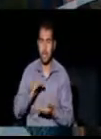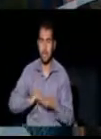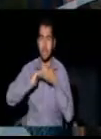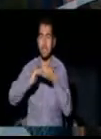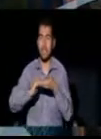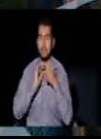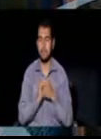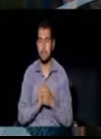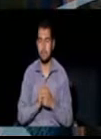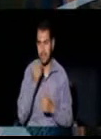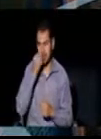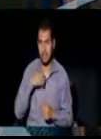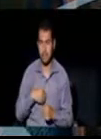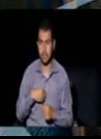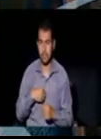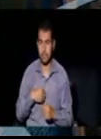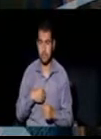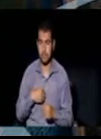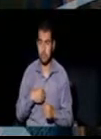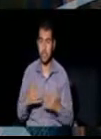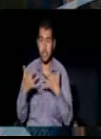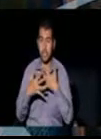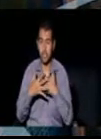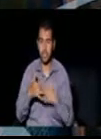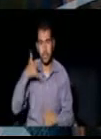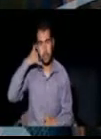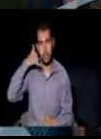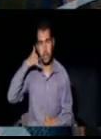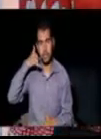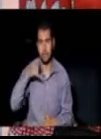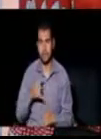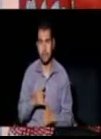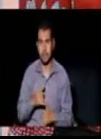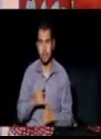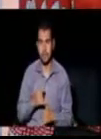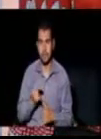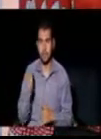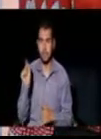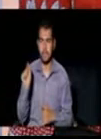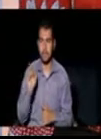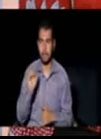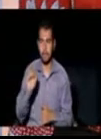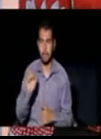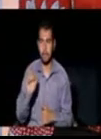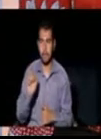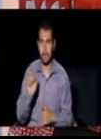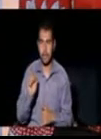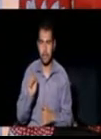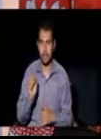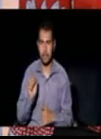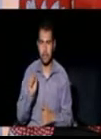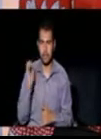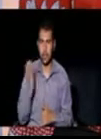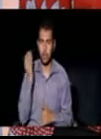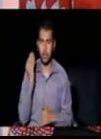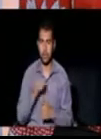بقى انا نفسي ان شركات الاتصالات ان هي يعني تدينا خط بتاع طوارئ. طوارئ ده يعني